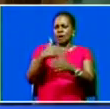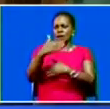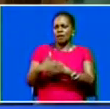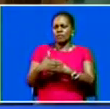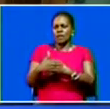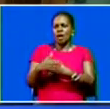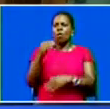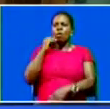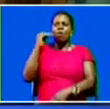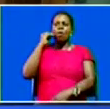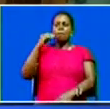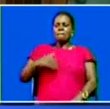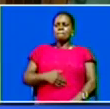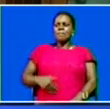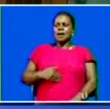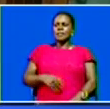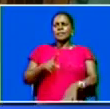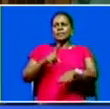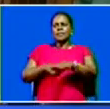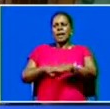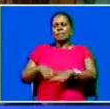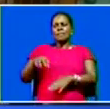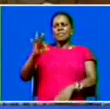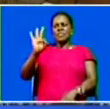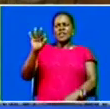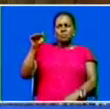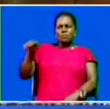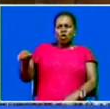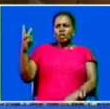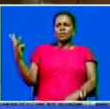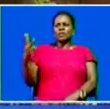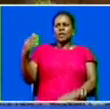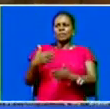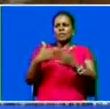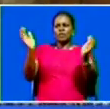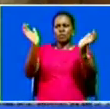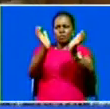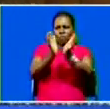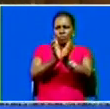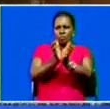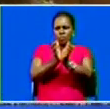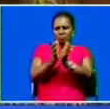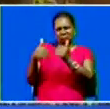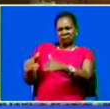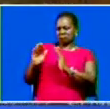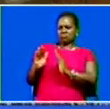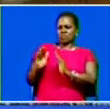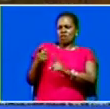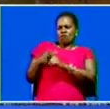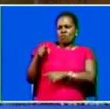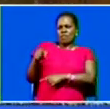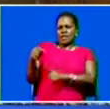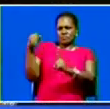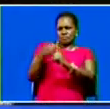her Kakuyuni home in Malindi at around 3 a.m. on Wednesday. Before her arrest, Jumwa distanced herself from